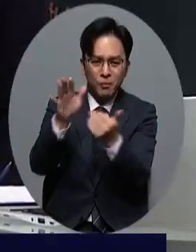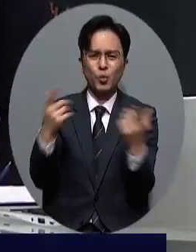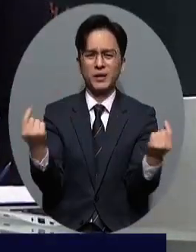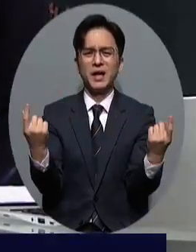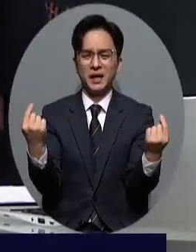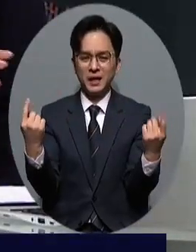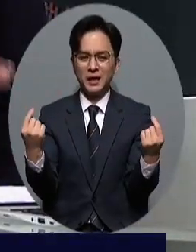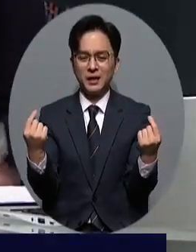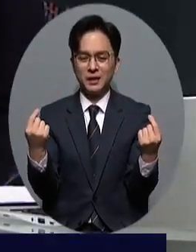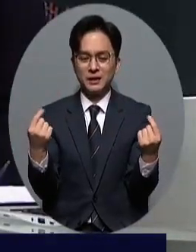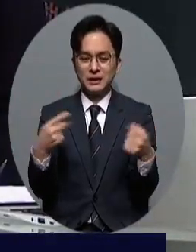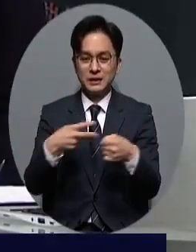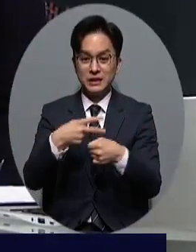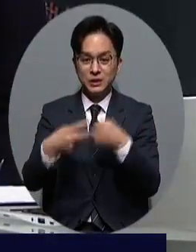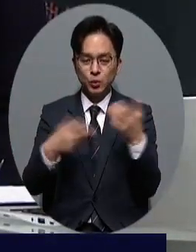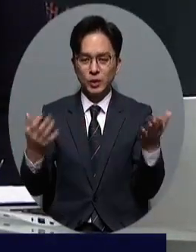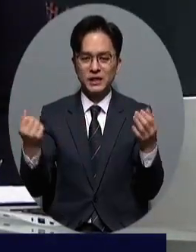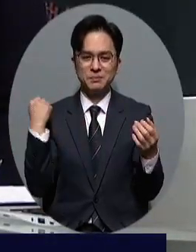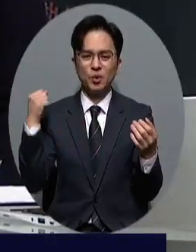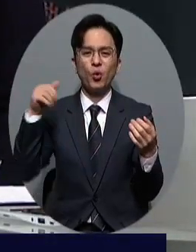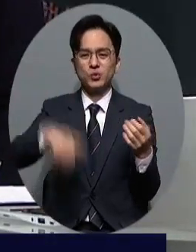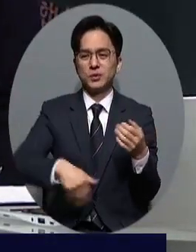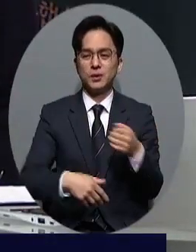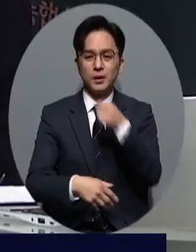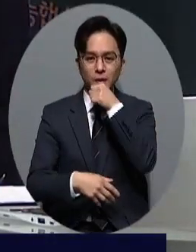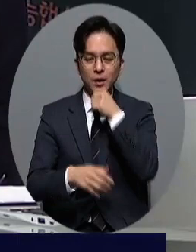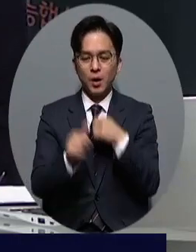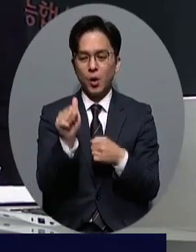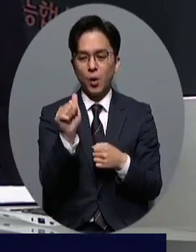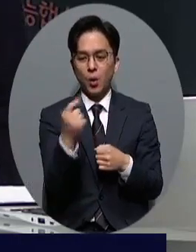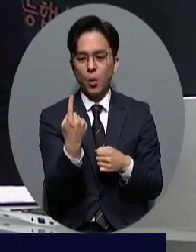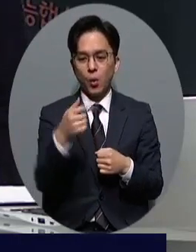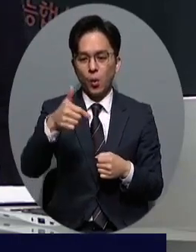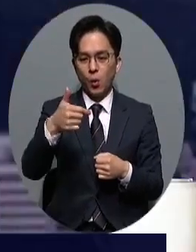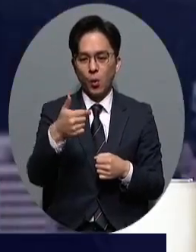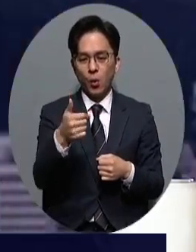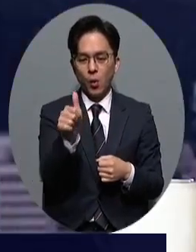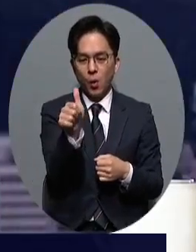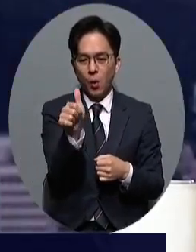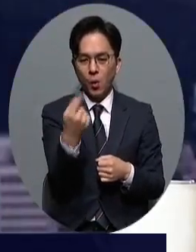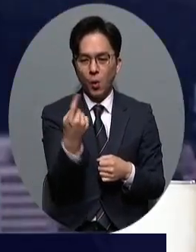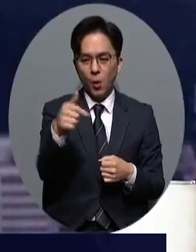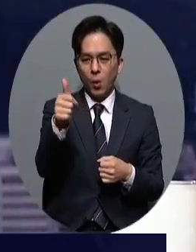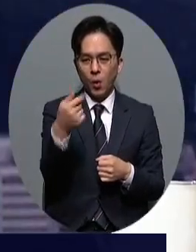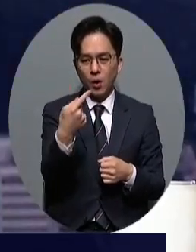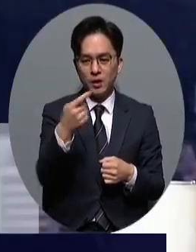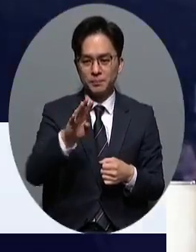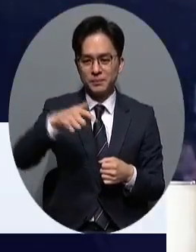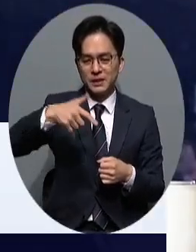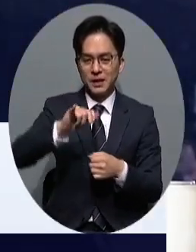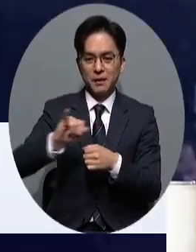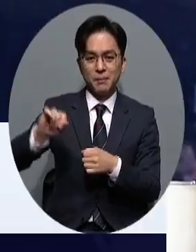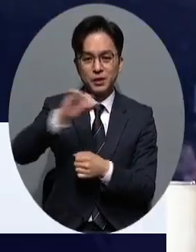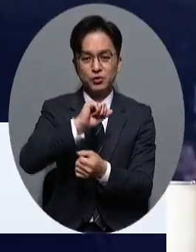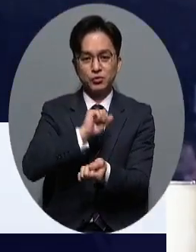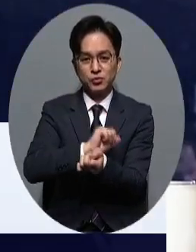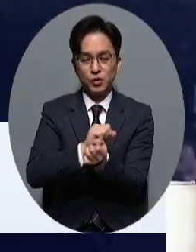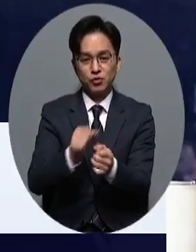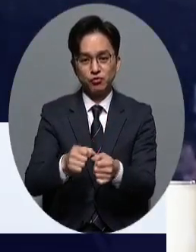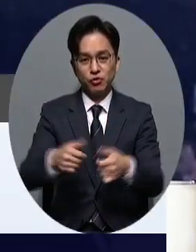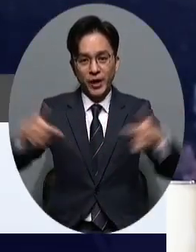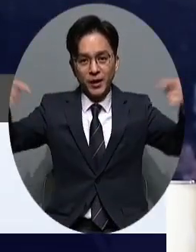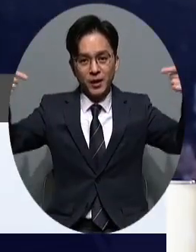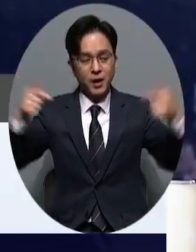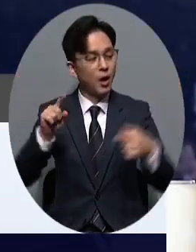우려도 있거든요. 호흡기 바이러스도 그렇고요. 어떻습니까? 네, 호흡기 바이러스가 사실은 동시에 여러 가지가 유행합니다. 최근에 이제 독감뿐